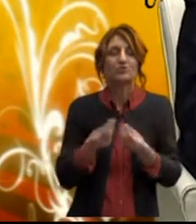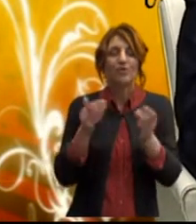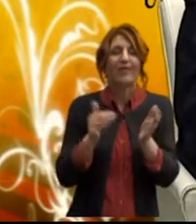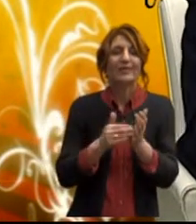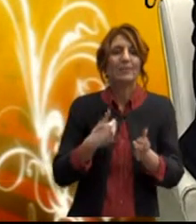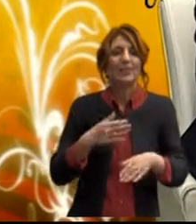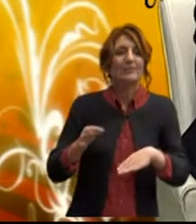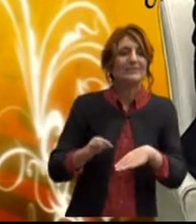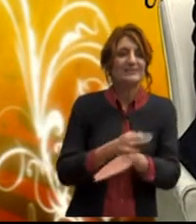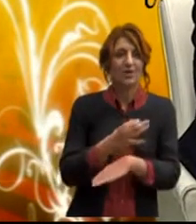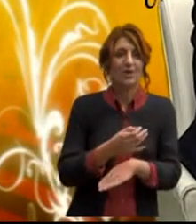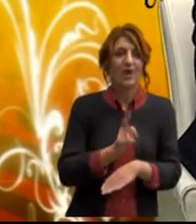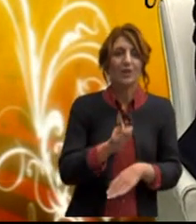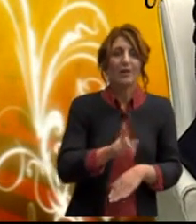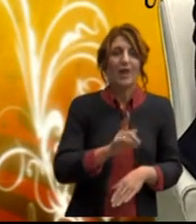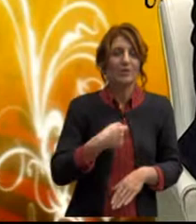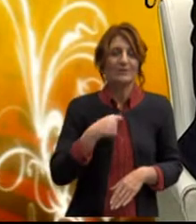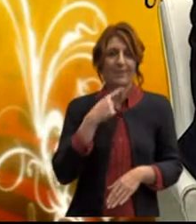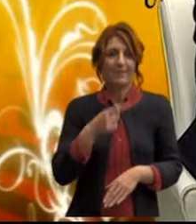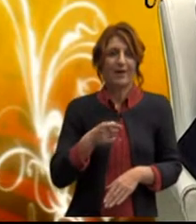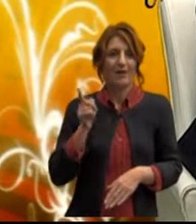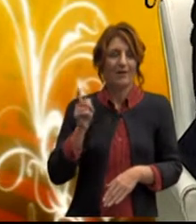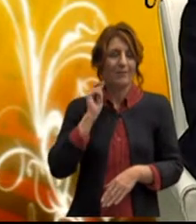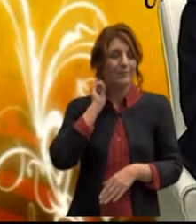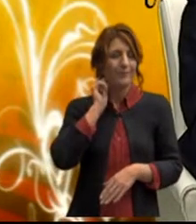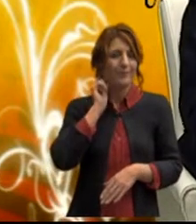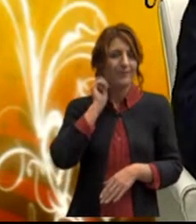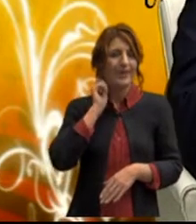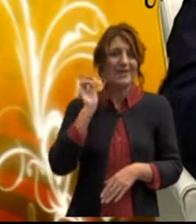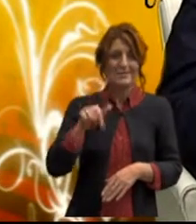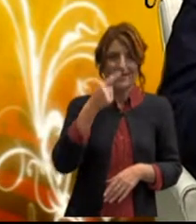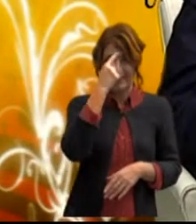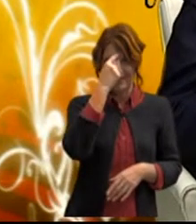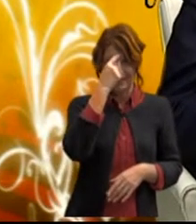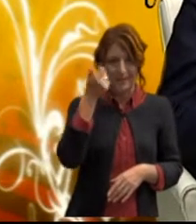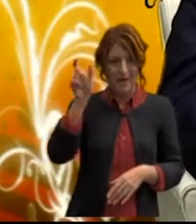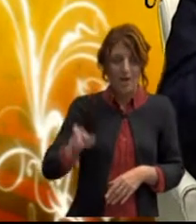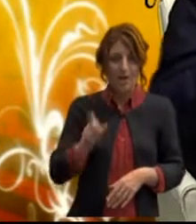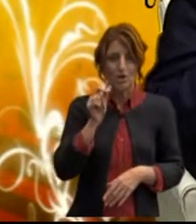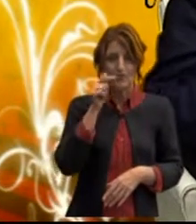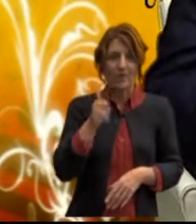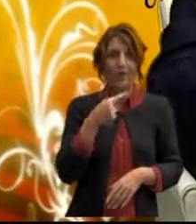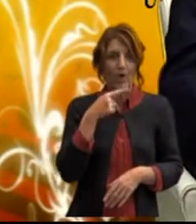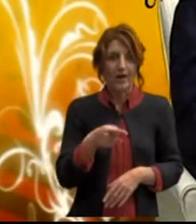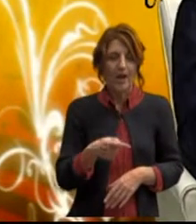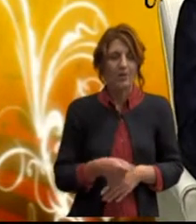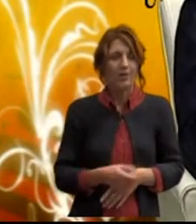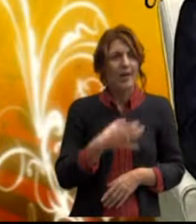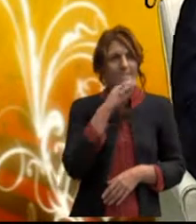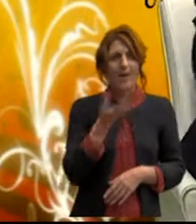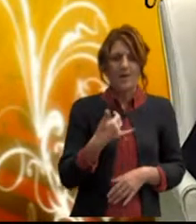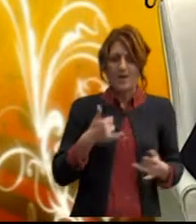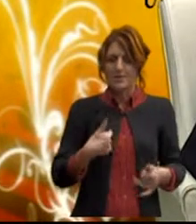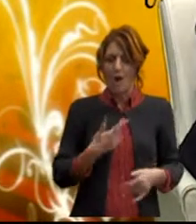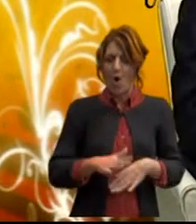sreta, nije moja, nego to je rekao jedan Isovac, Anthony de Melo, dakle, iz Indije. I ako ljudi sad to znaju i pitaju se kako se ja sad